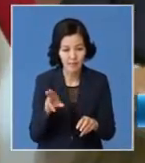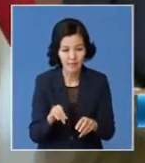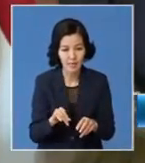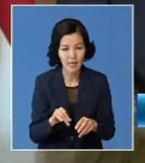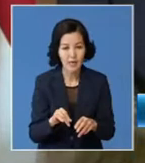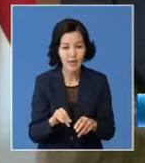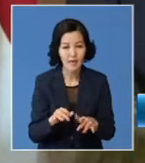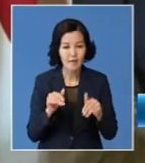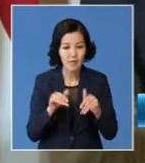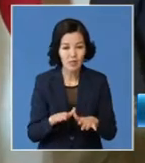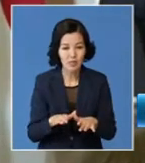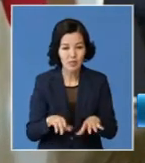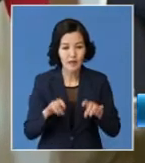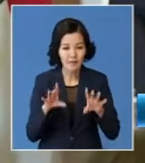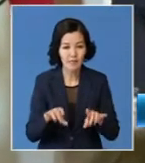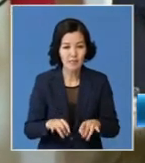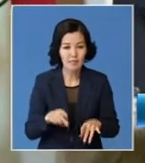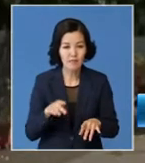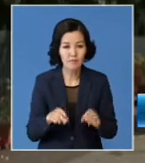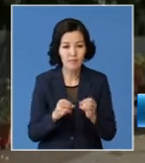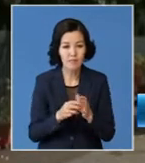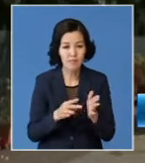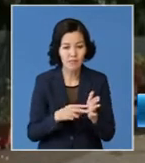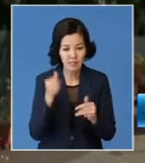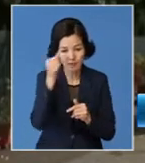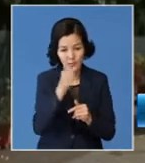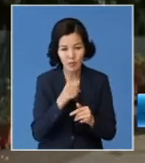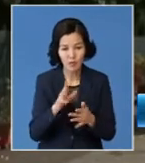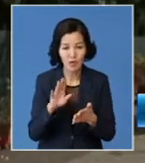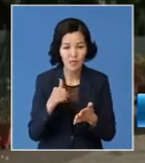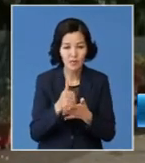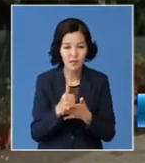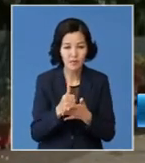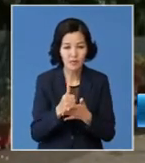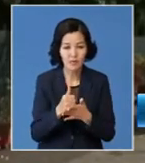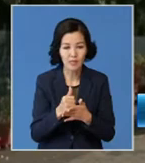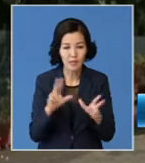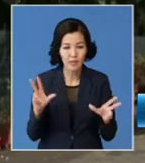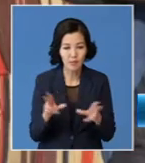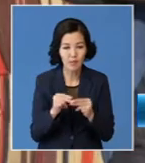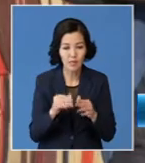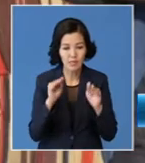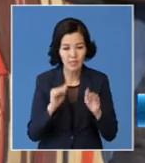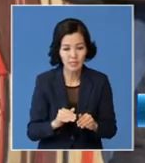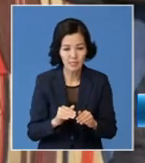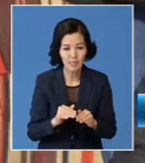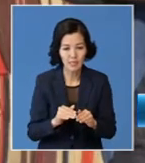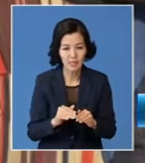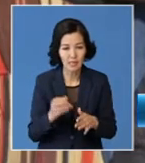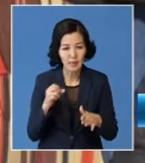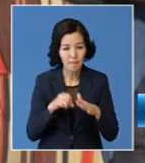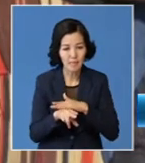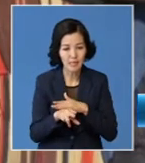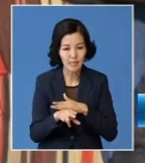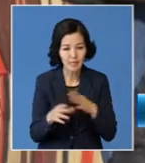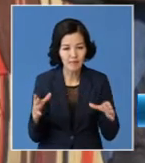пришли к власти в Австрии в 2017 году. Одним из главных предвыборных обещаний было снизить поток нелегальных мигрантов